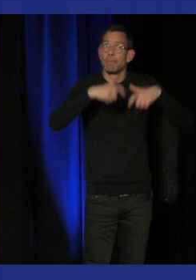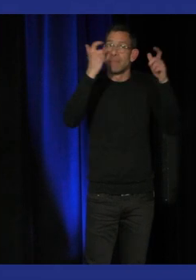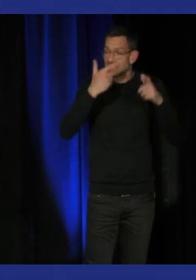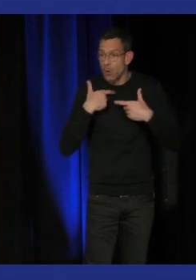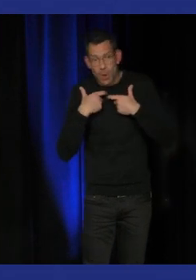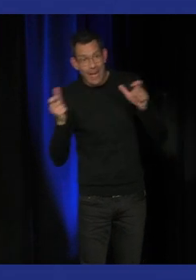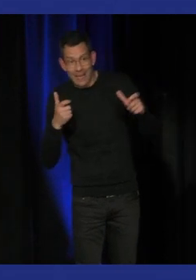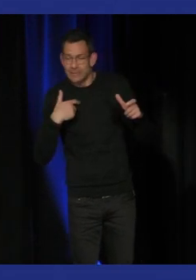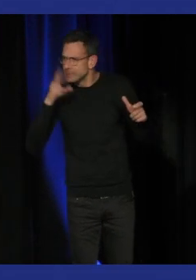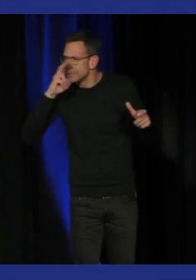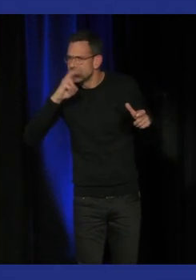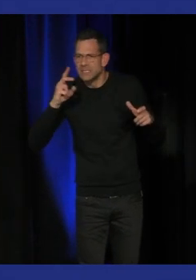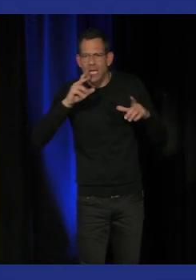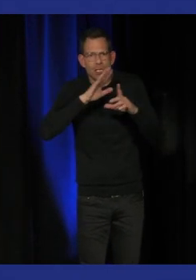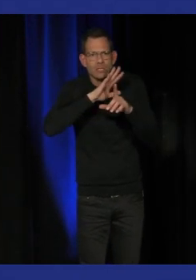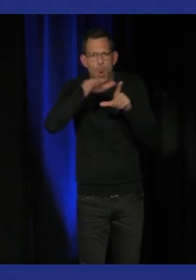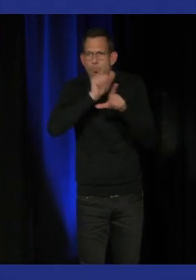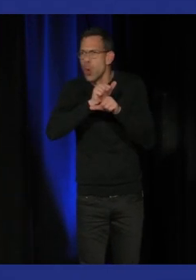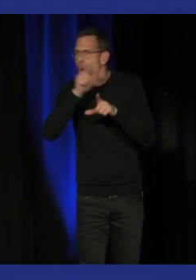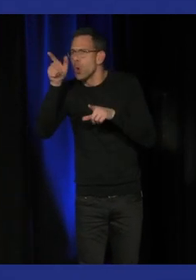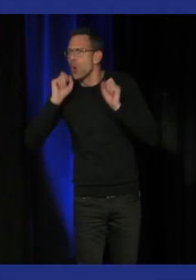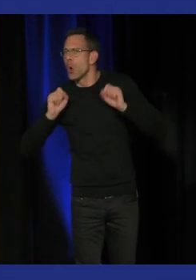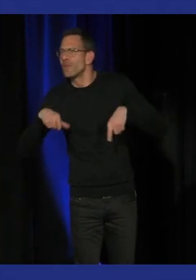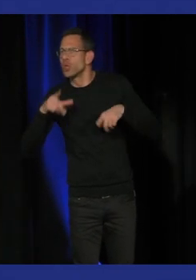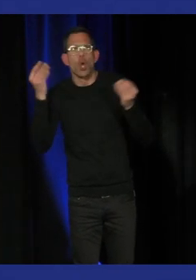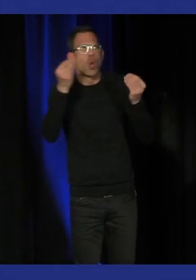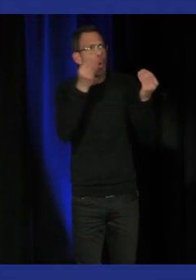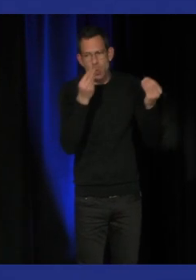vous regardez s'il y a l'image du handicap.